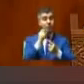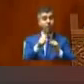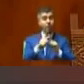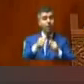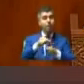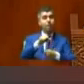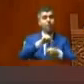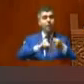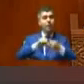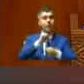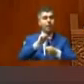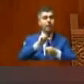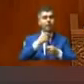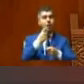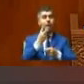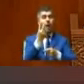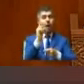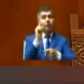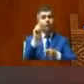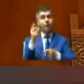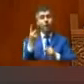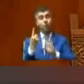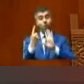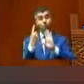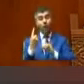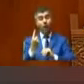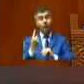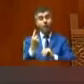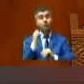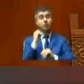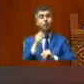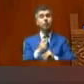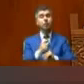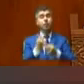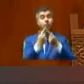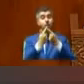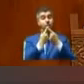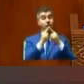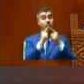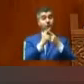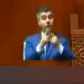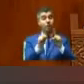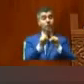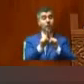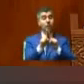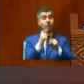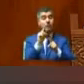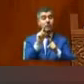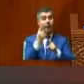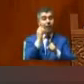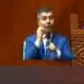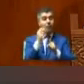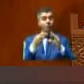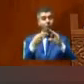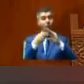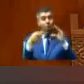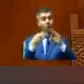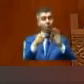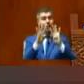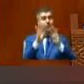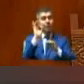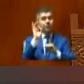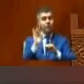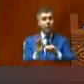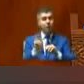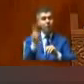بالأورو. 2001 وضع سلة للعملات فيها الأورو 80%